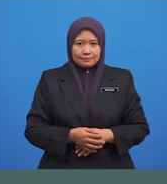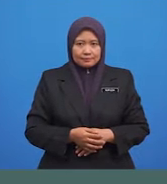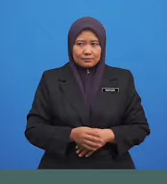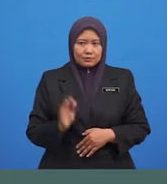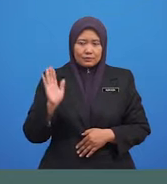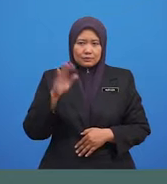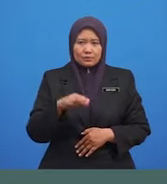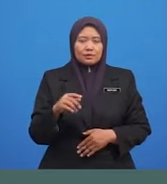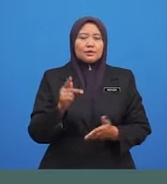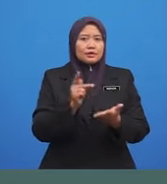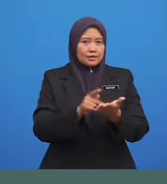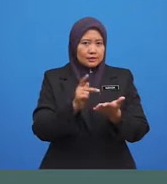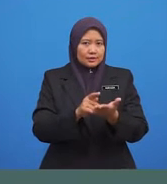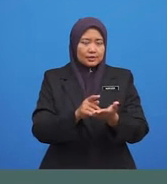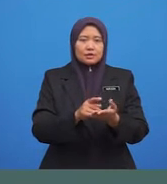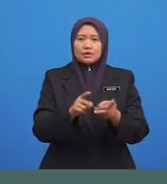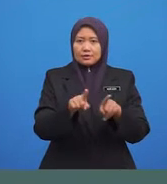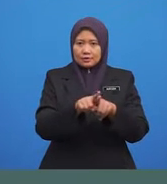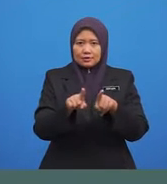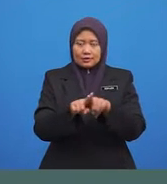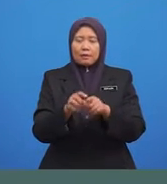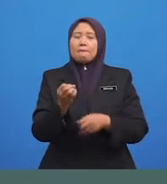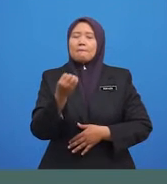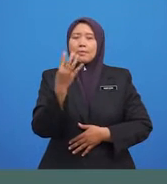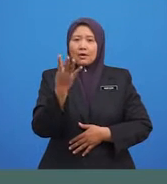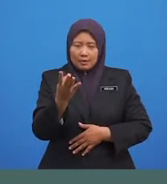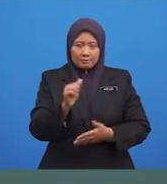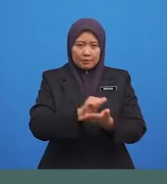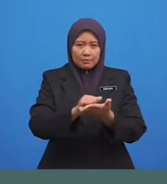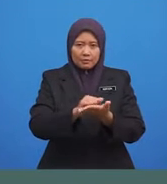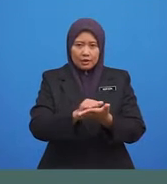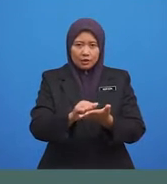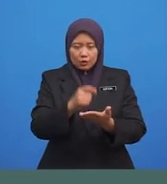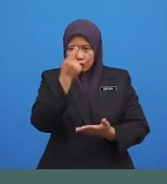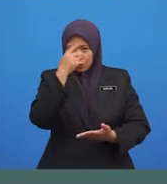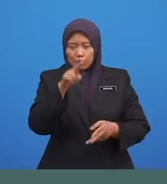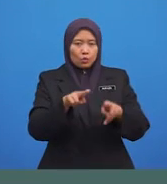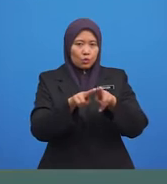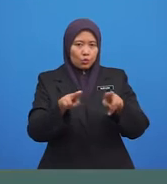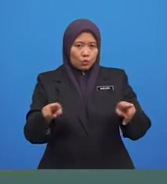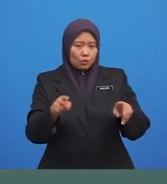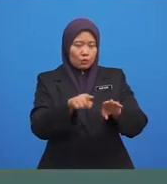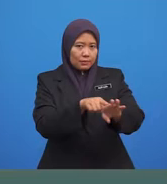Jom kita kira sama-sama berapa getah pemadam yang digunakan untuk mengukur panjang.